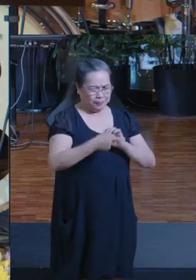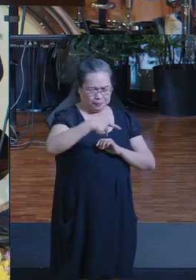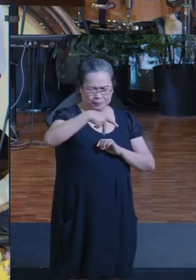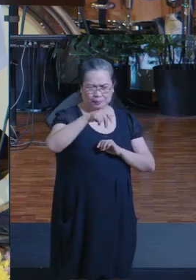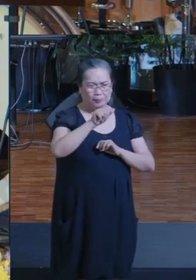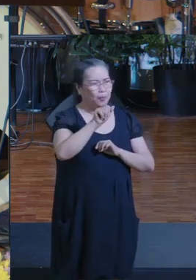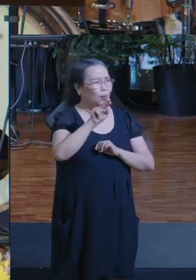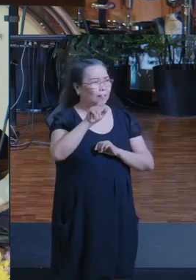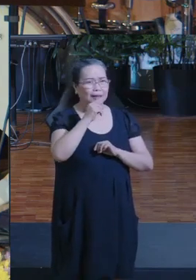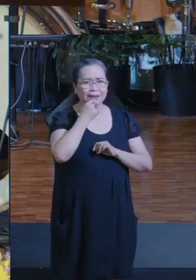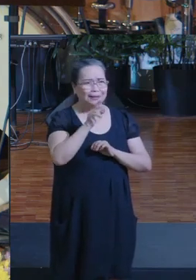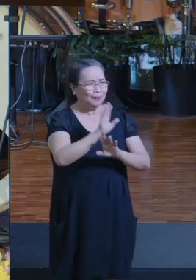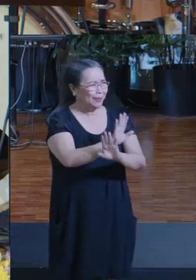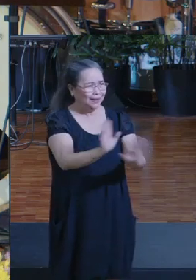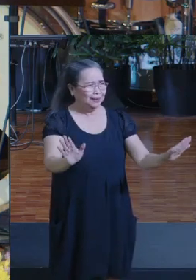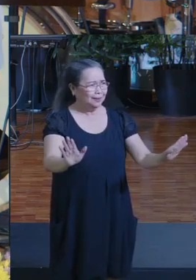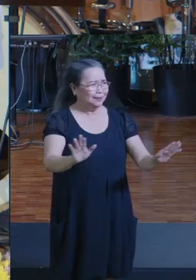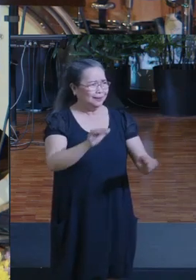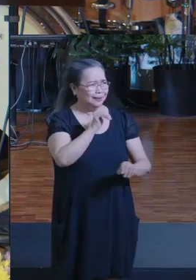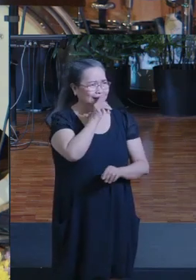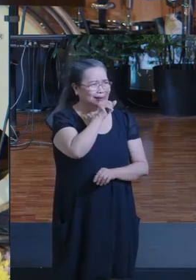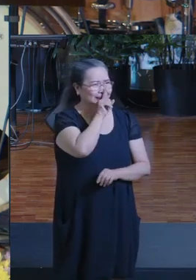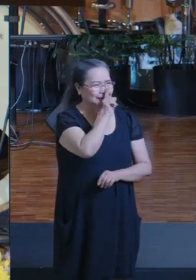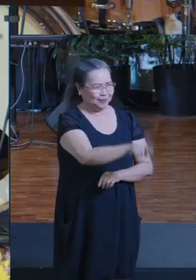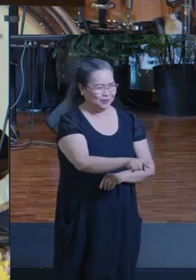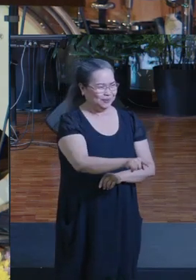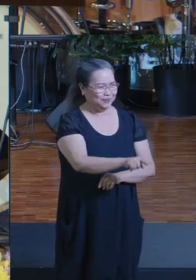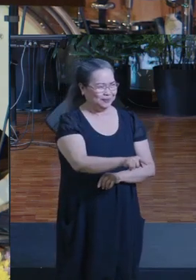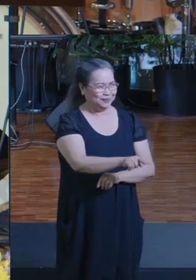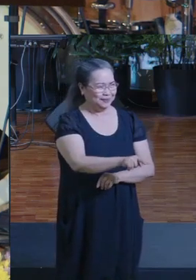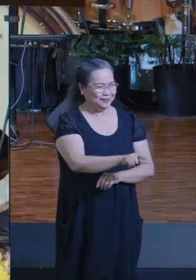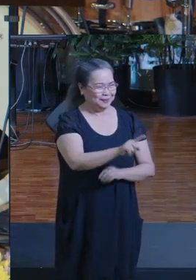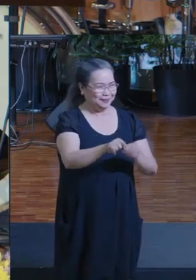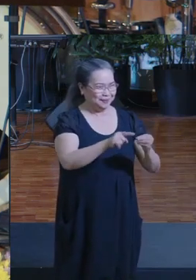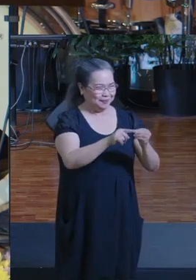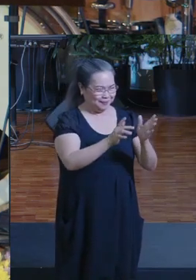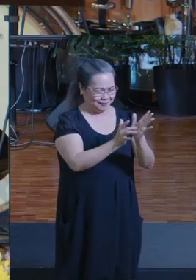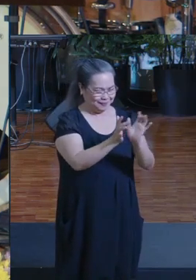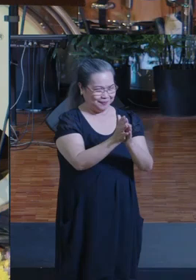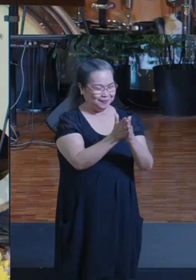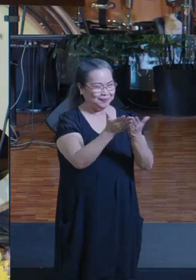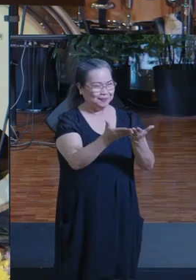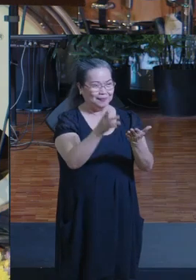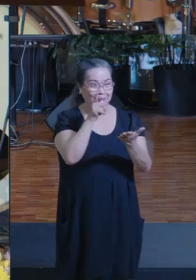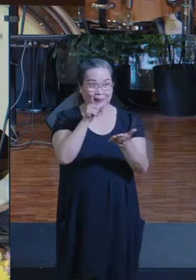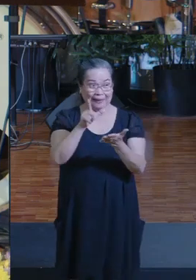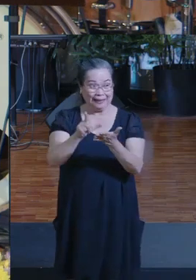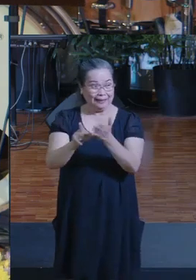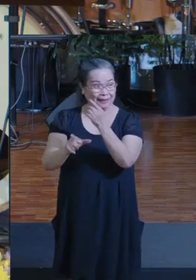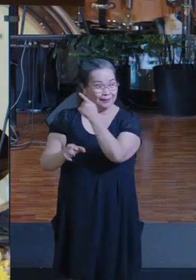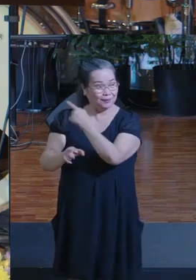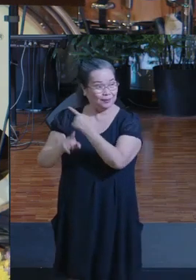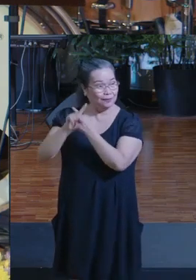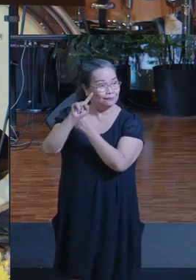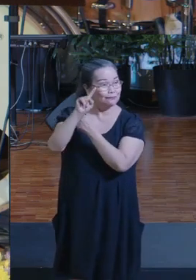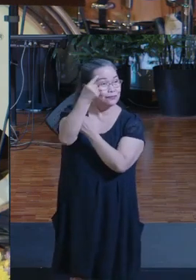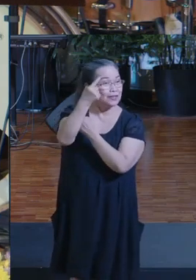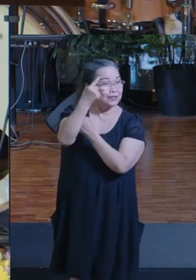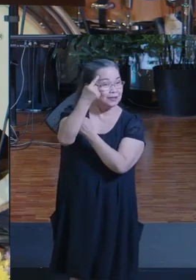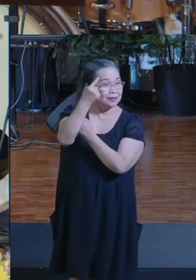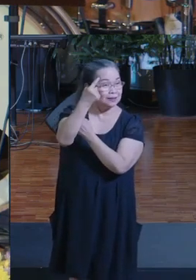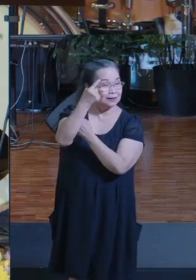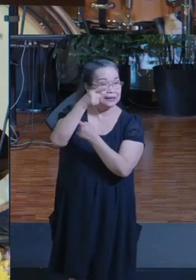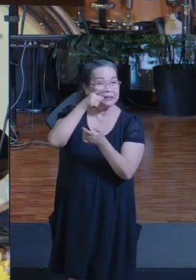Apostol Pablo sa kanyang pagsulat nitong aklat na ito. Itong letter na ito ay ang pinakauna